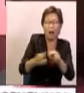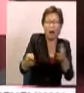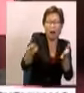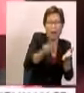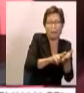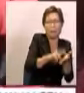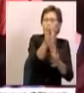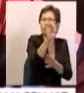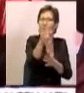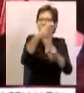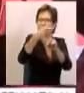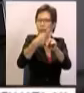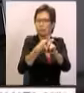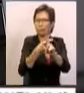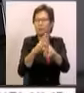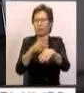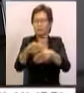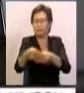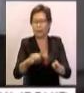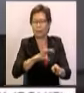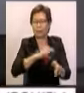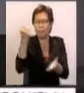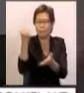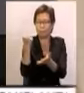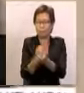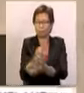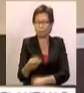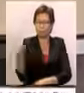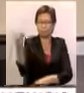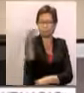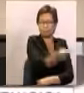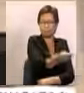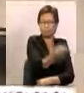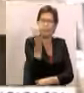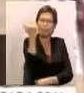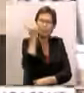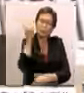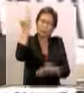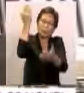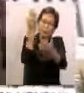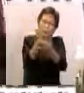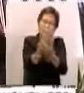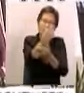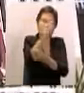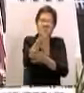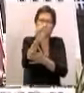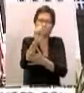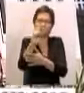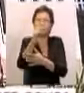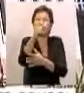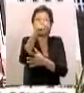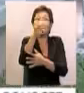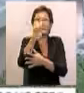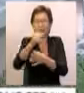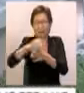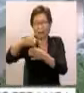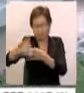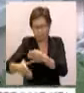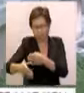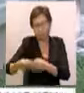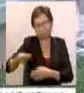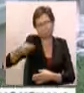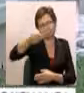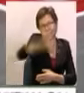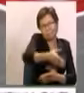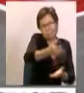Polis Berhampiran. Pasport mereka turut diserahkan kepada mahkamah sehingga kes selesai.